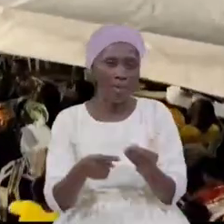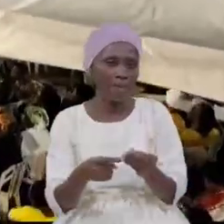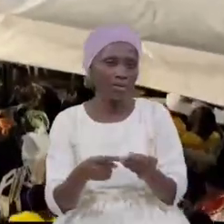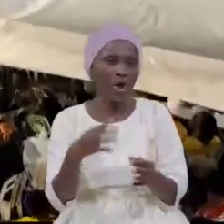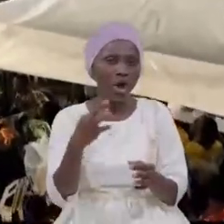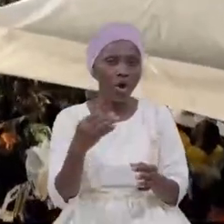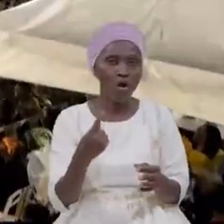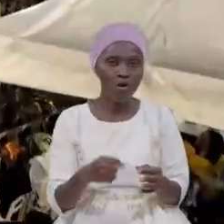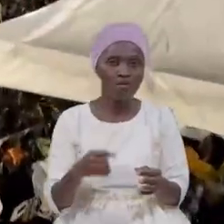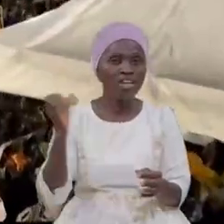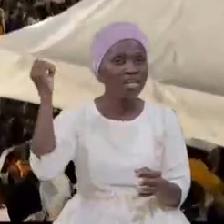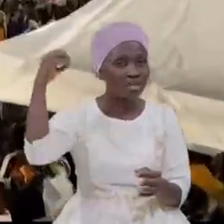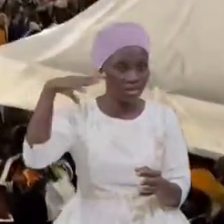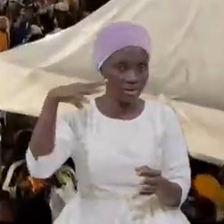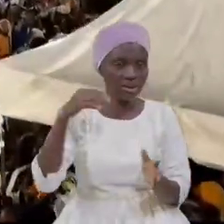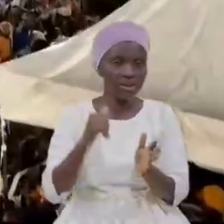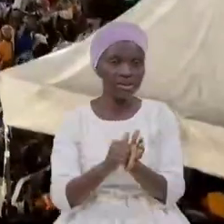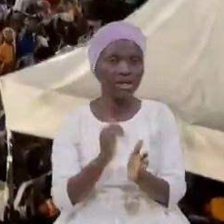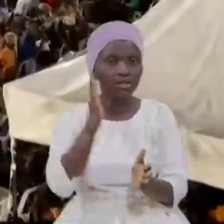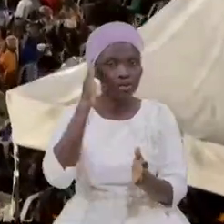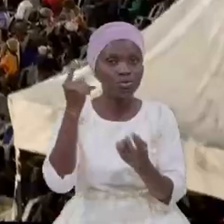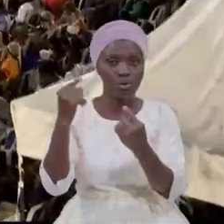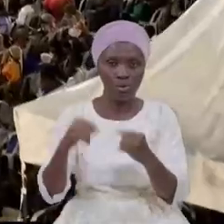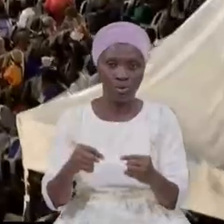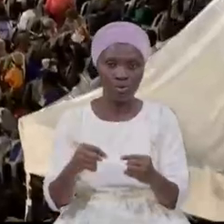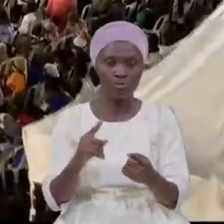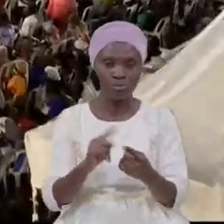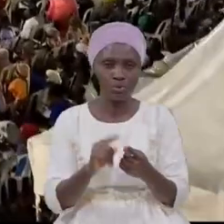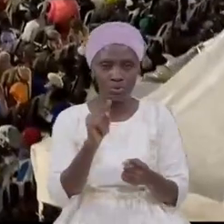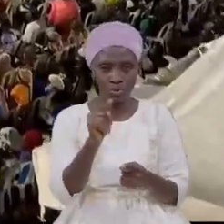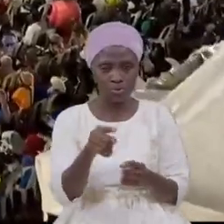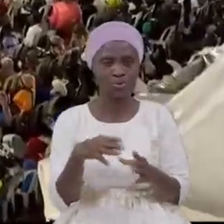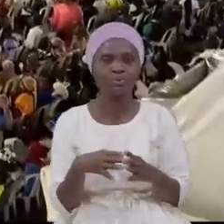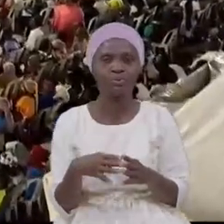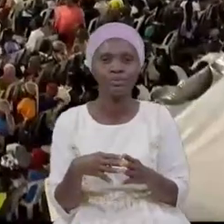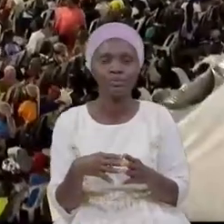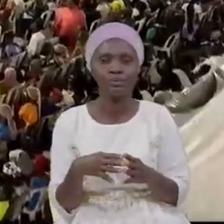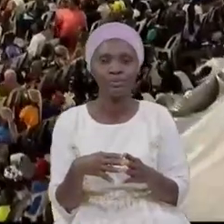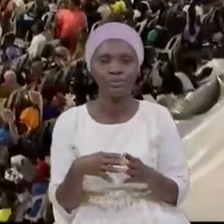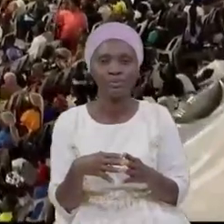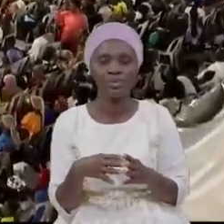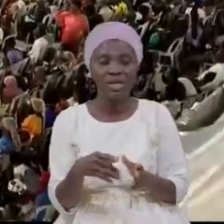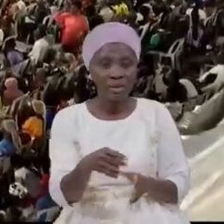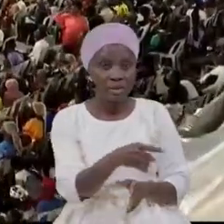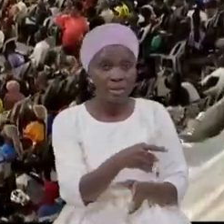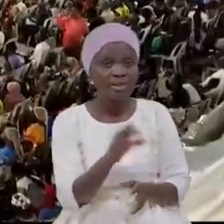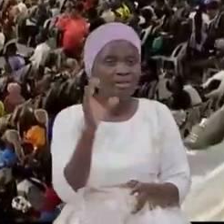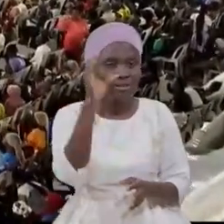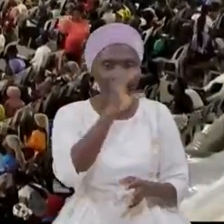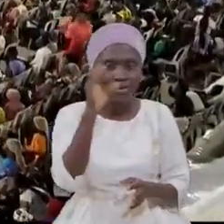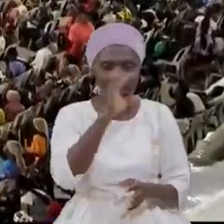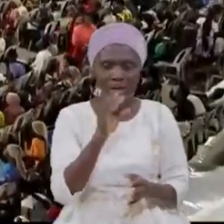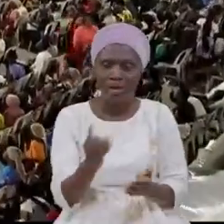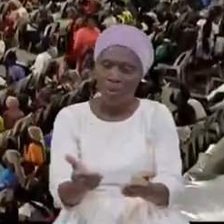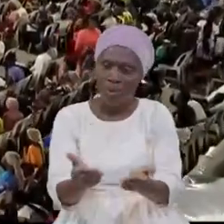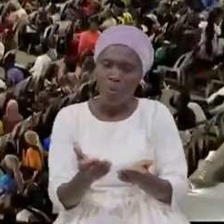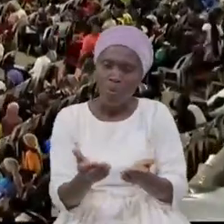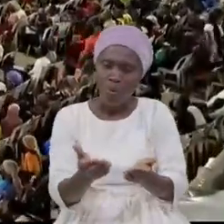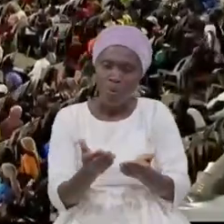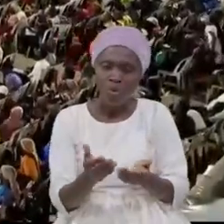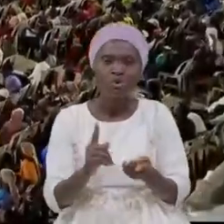Qui ont prophétisé touchant la grâce qui vous était réservée. Ils ont fait de ce salut l'objet de leur recherche. Ils voulaient